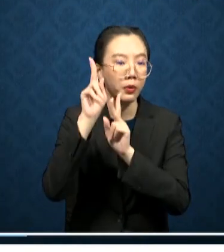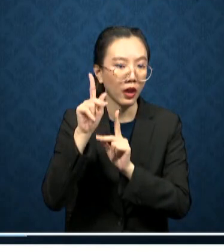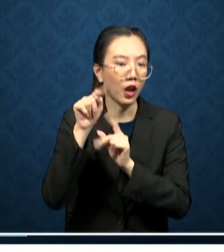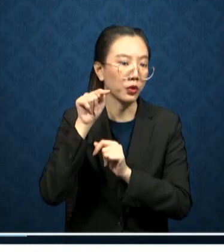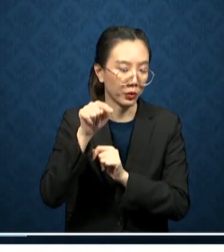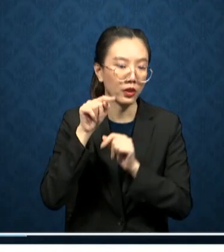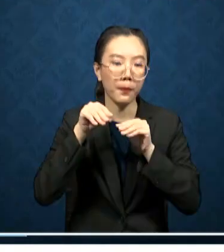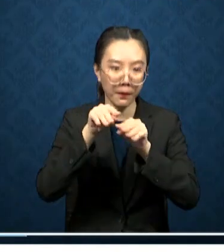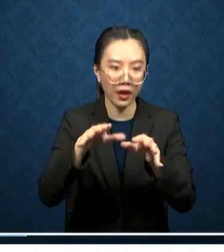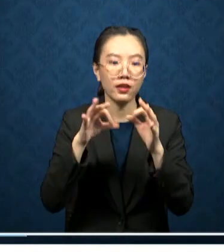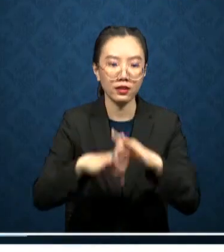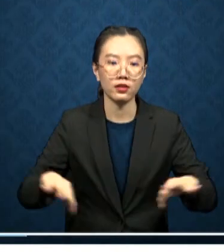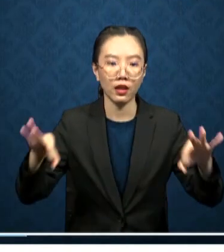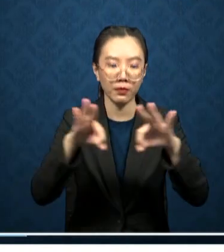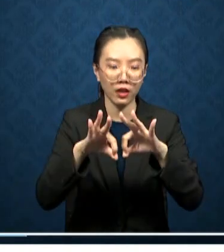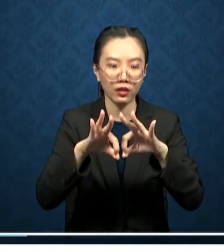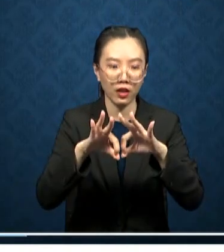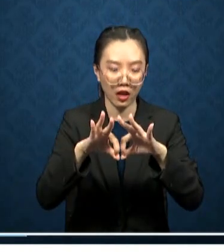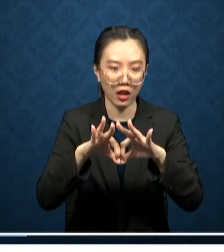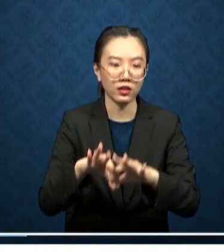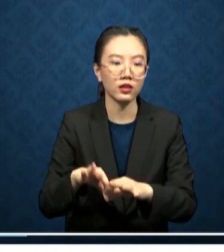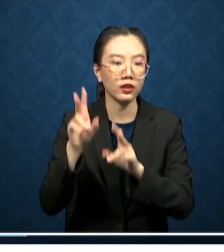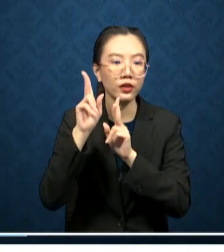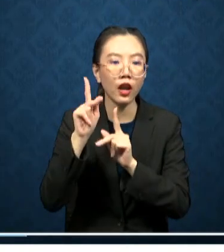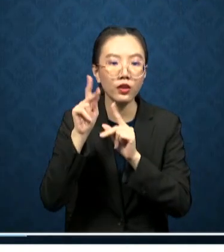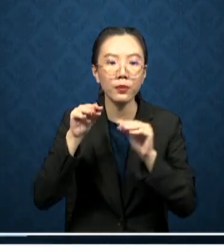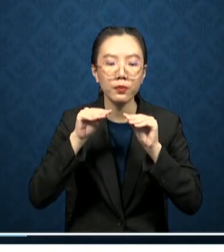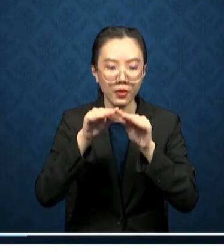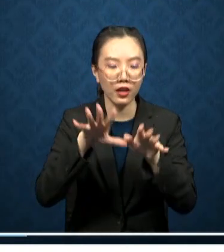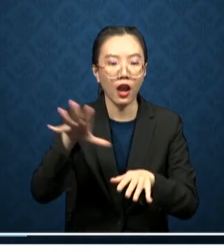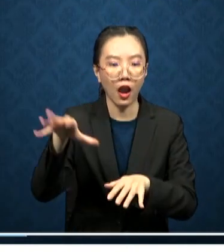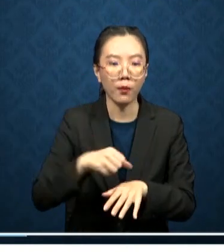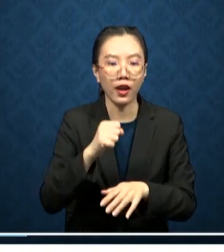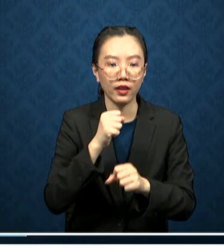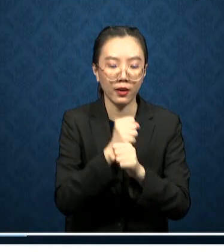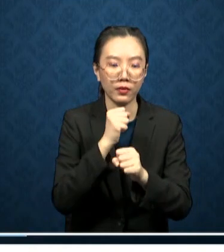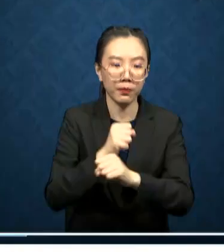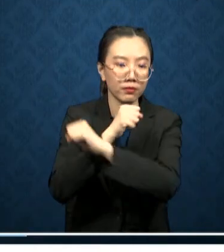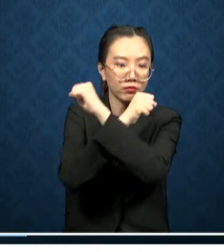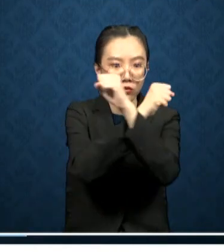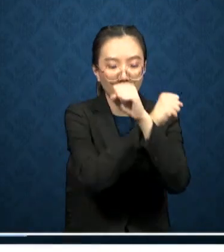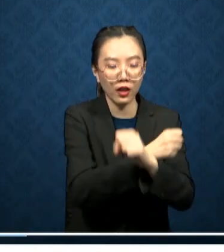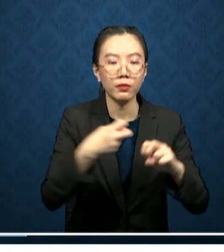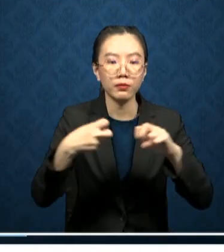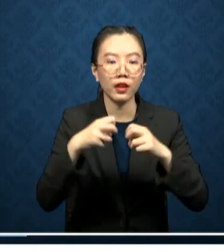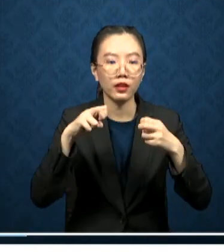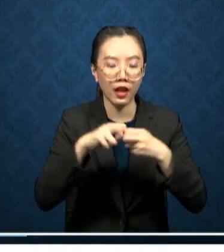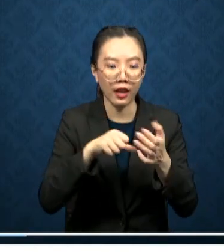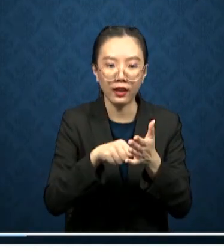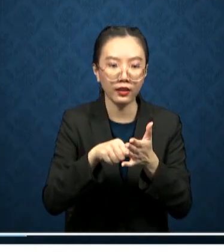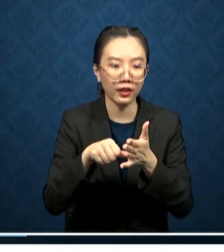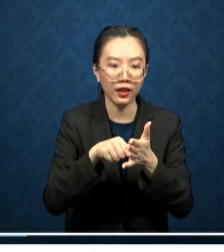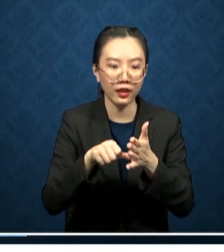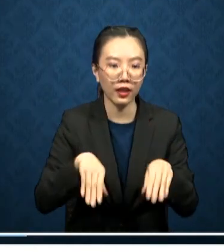ที่สุโดยเฉาะงานข่าวทางชดที ซึกจะนำมาใช้ในการปองกันและแ้ไขปัญหาความไม่สมบ